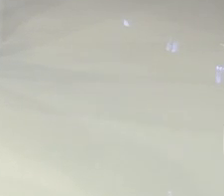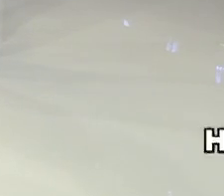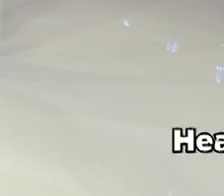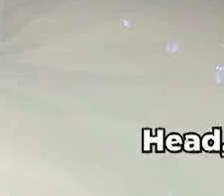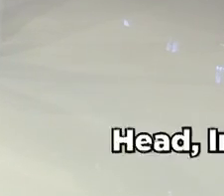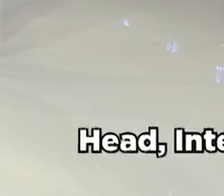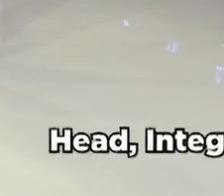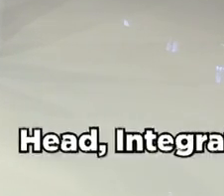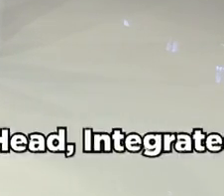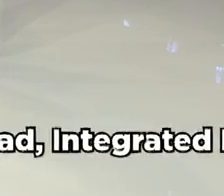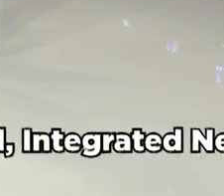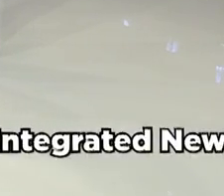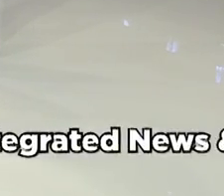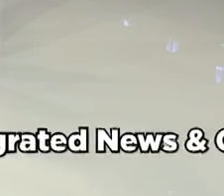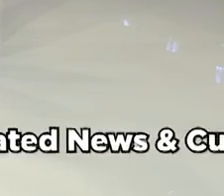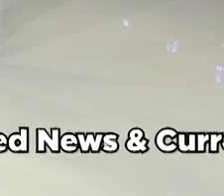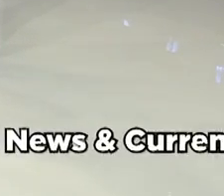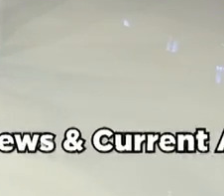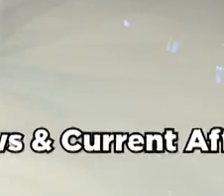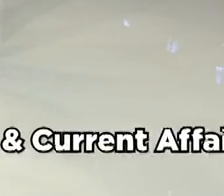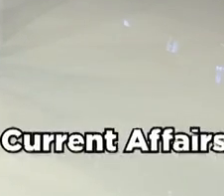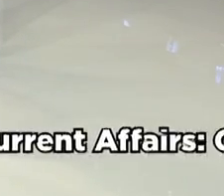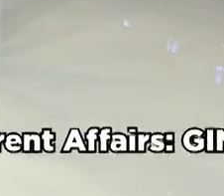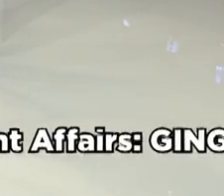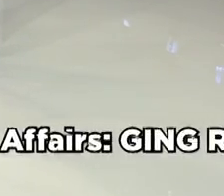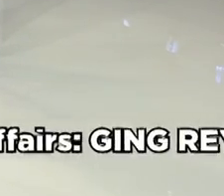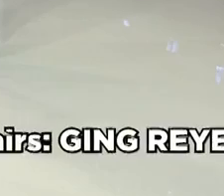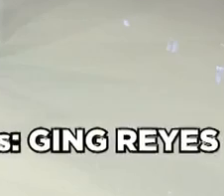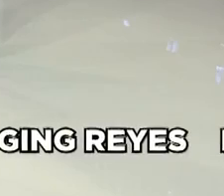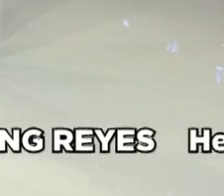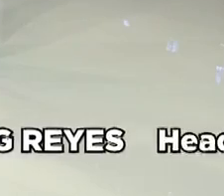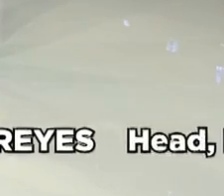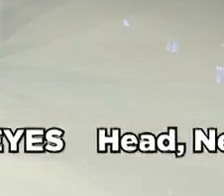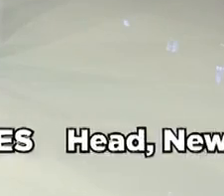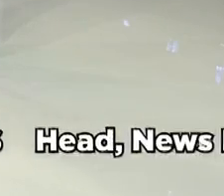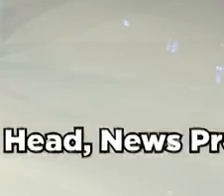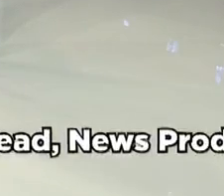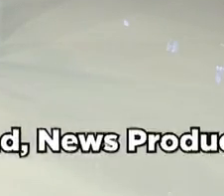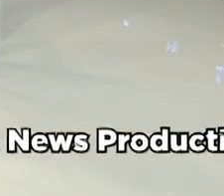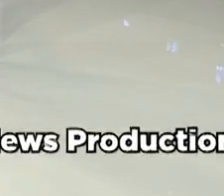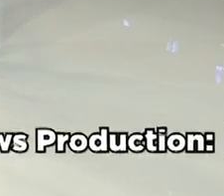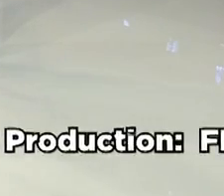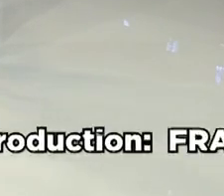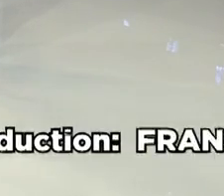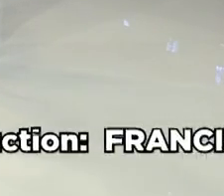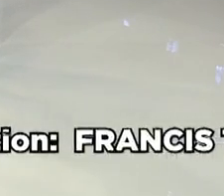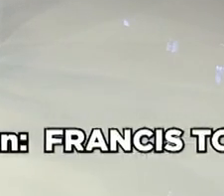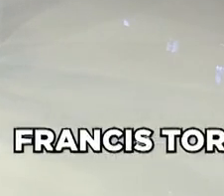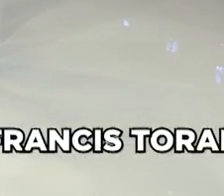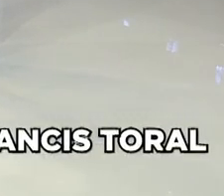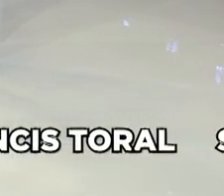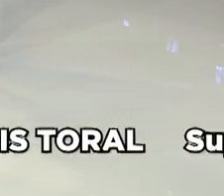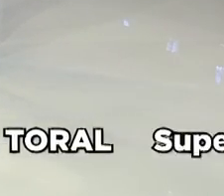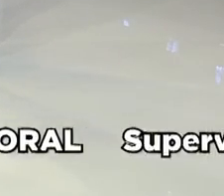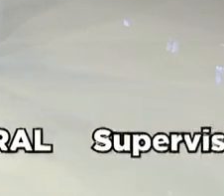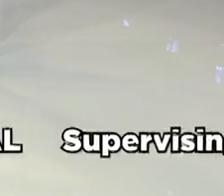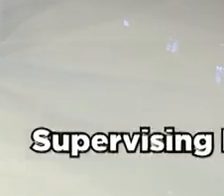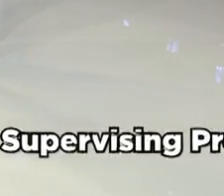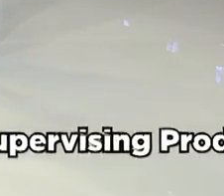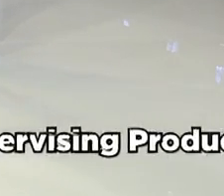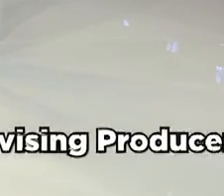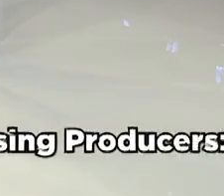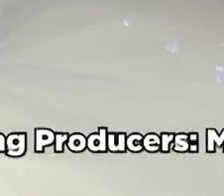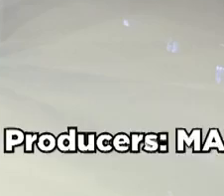Actually, hindi nakakatuwa na yung ating mga ABS-CBN stars mm-hmm. ay, di ba, nakita ng ating mga kababayan, kapamilya sa